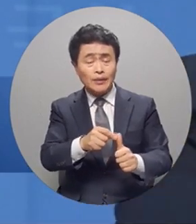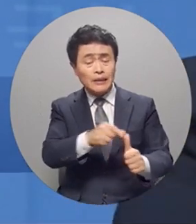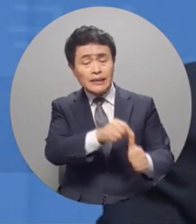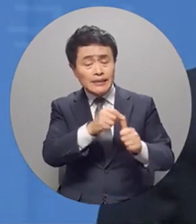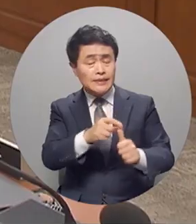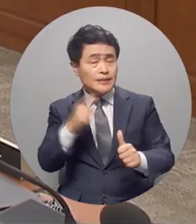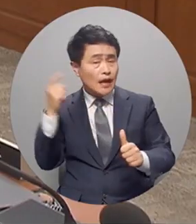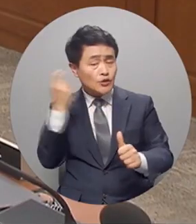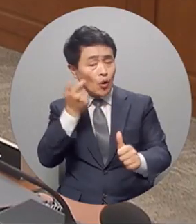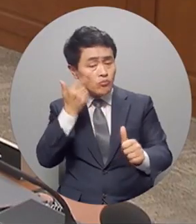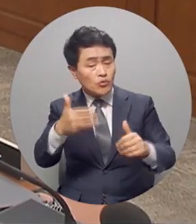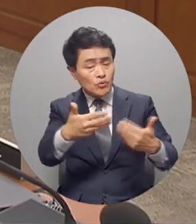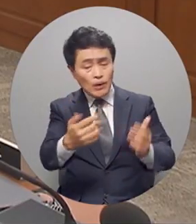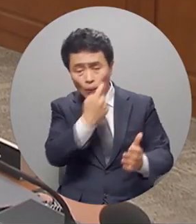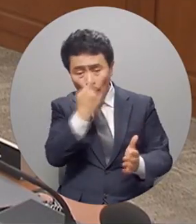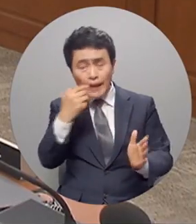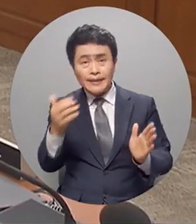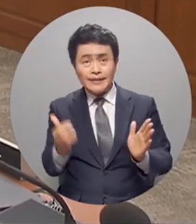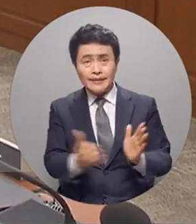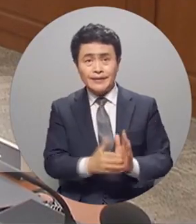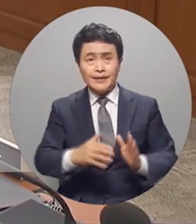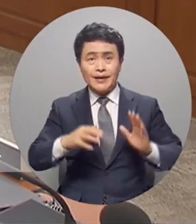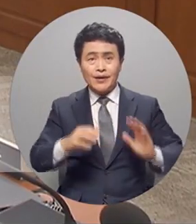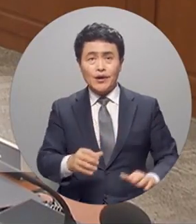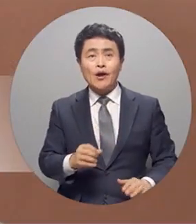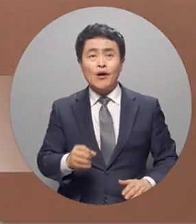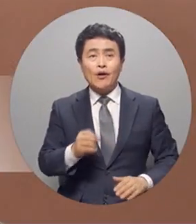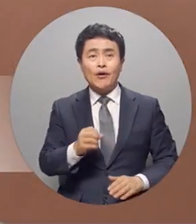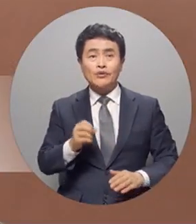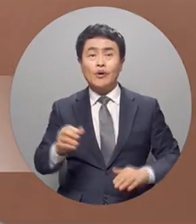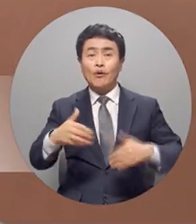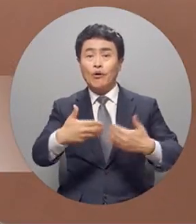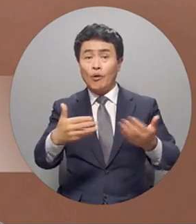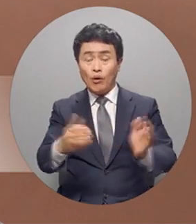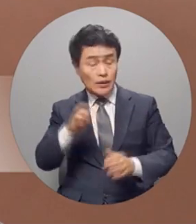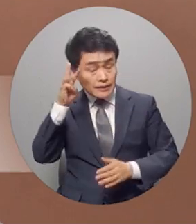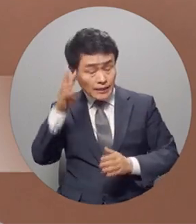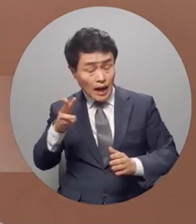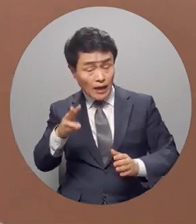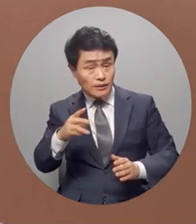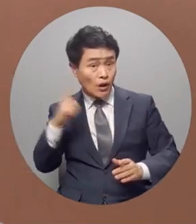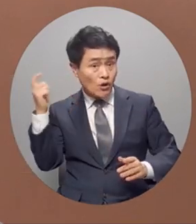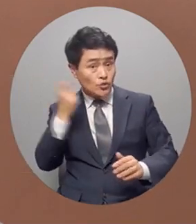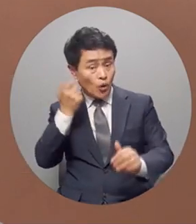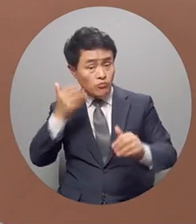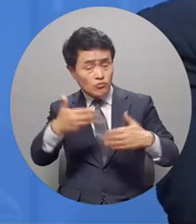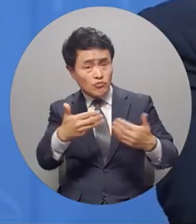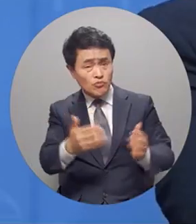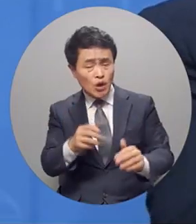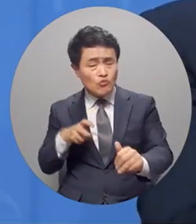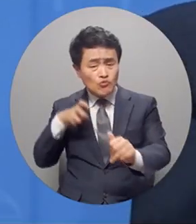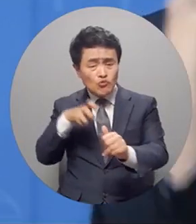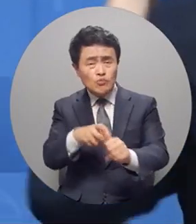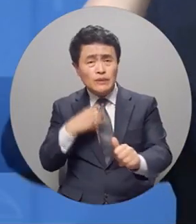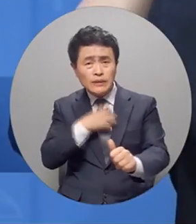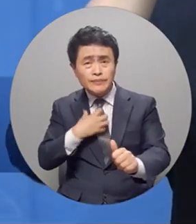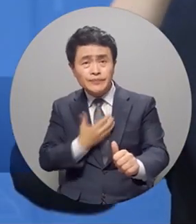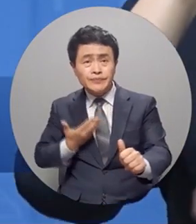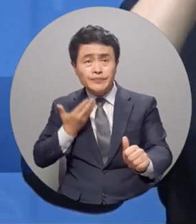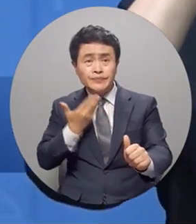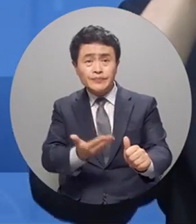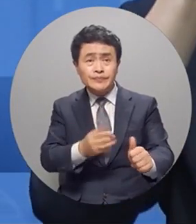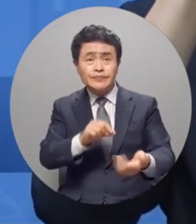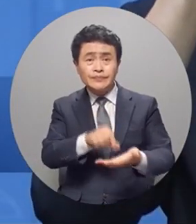확인됐다. 여당인 국민의힘은 사흘간의 청문회가 후보자 괴롭히기라고 맞불을 놓았습니다. 이틀간 한다는